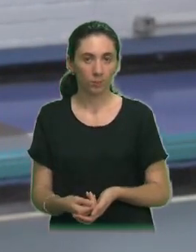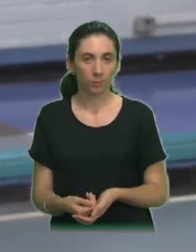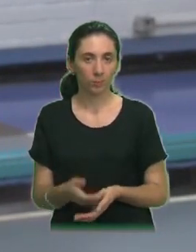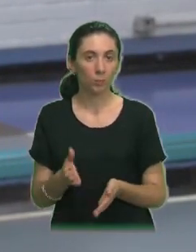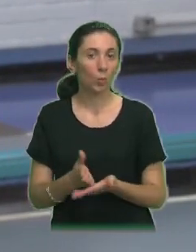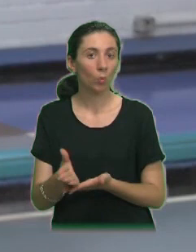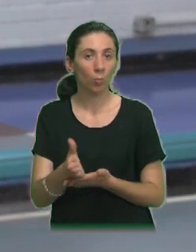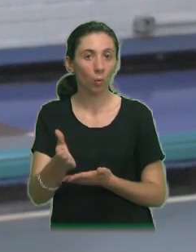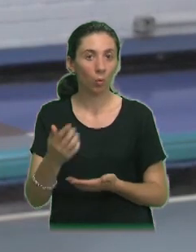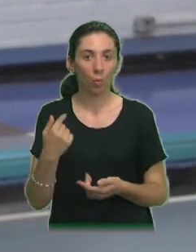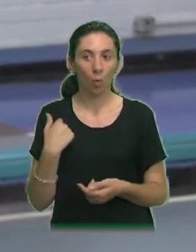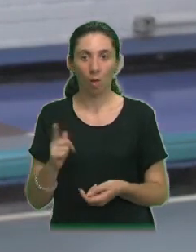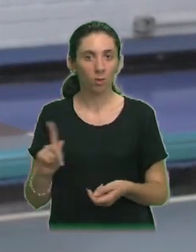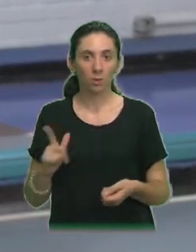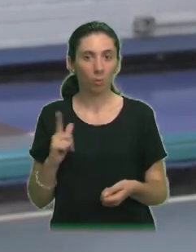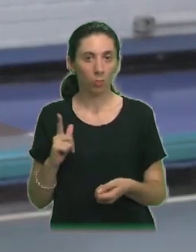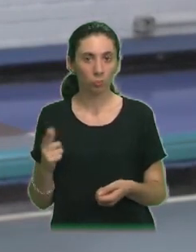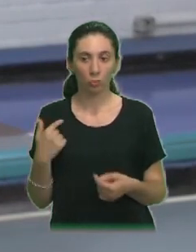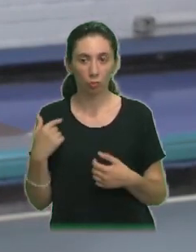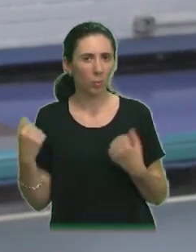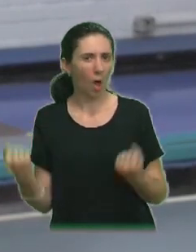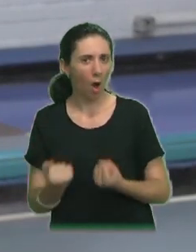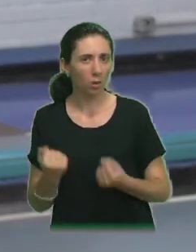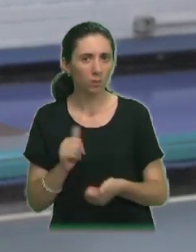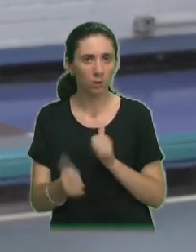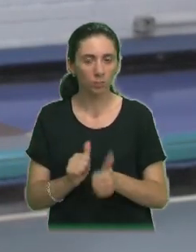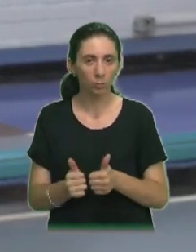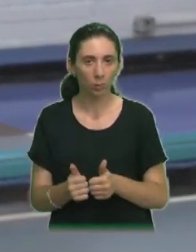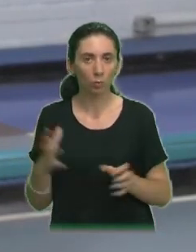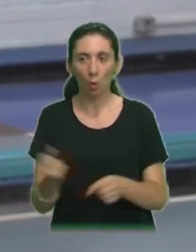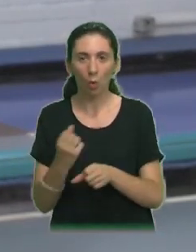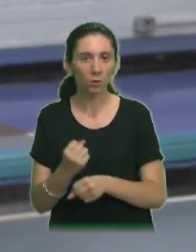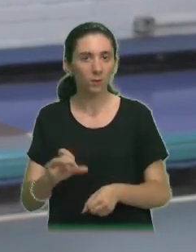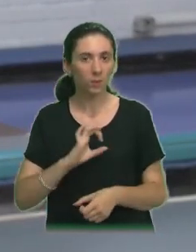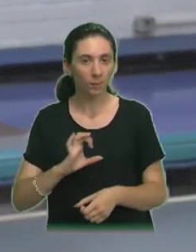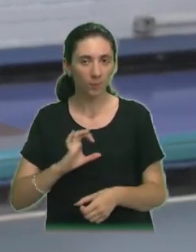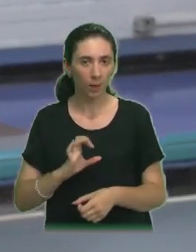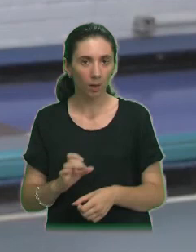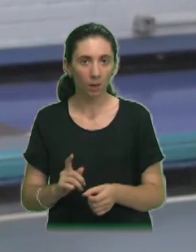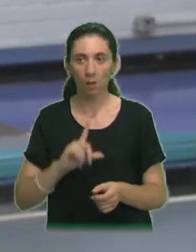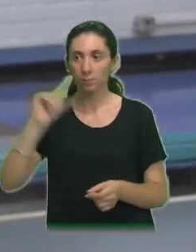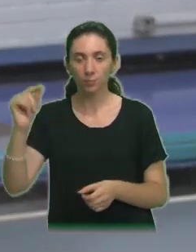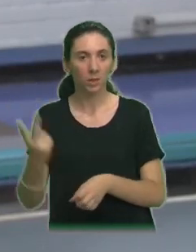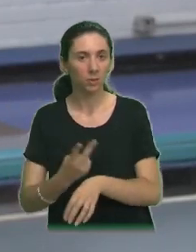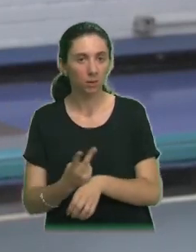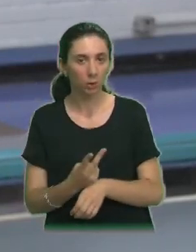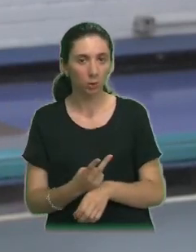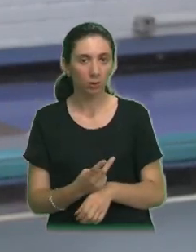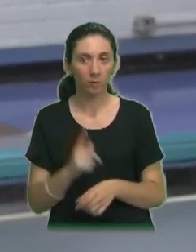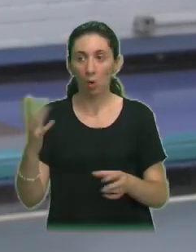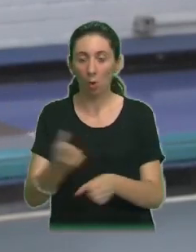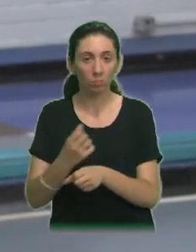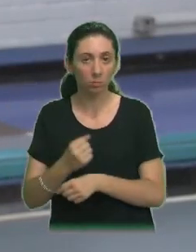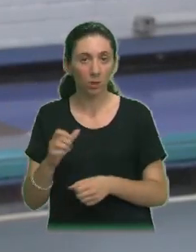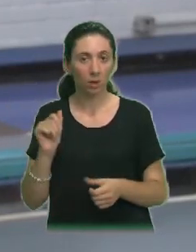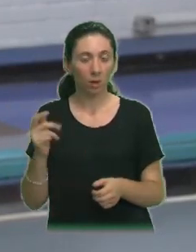put koji ja nikad nisam očekivala, da ću ja biti aktivan sportaš, osvajati medalje, ići na državna prvenstva, osvajati državna